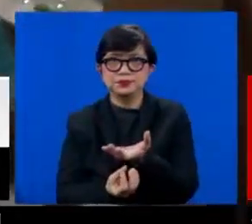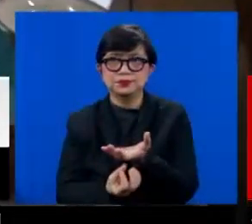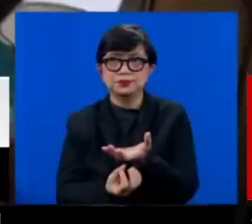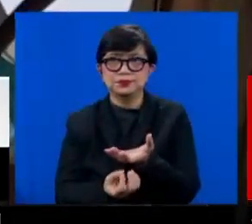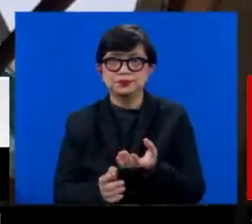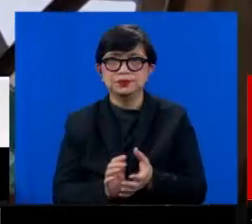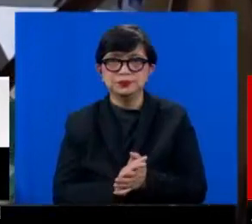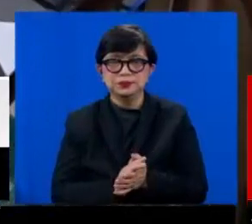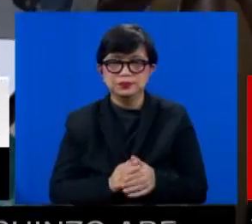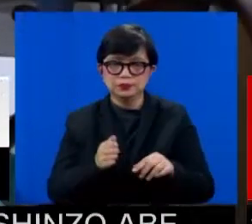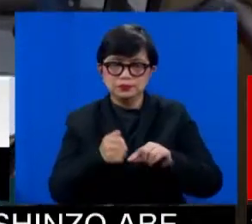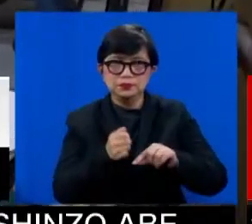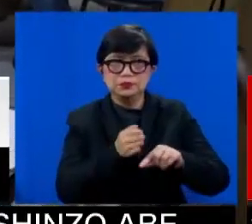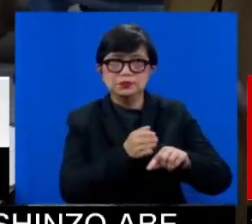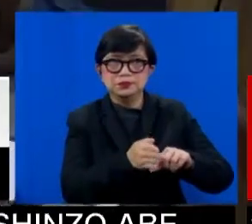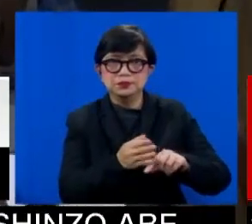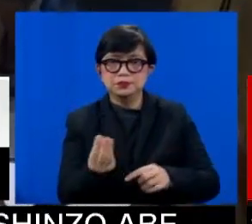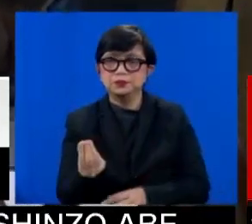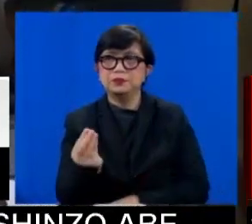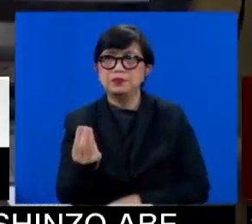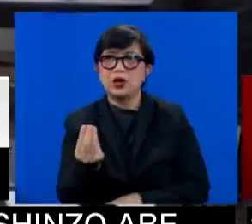Kemudian tambahkan cabai dan juga bawang merah 1 cubit.